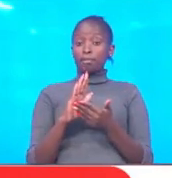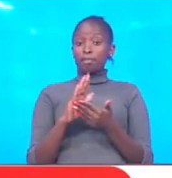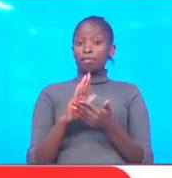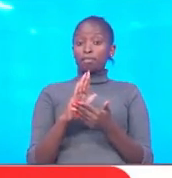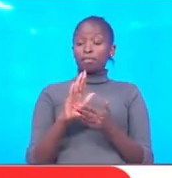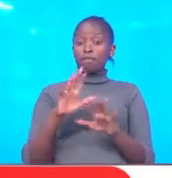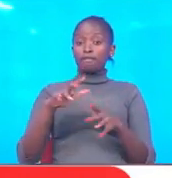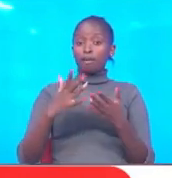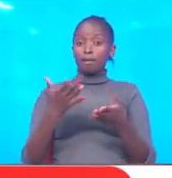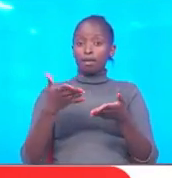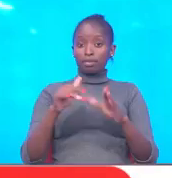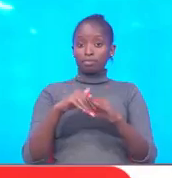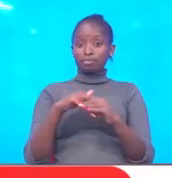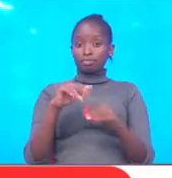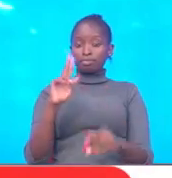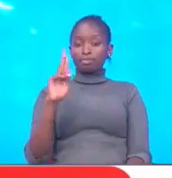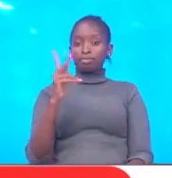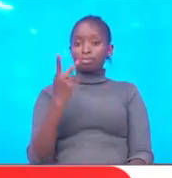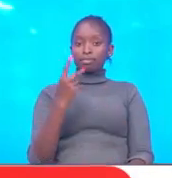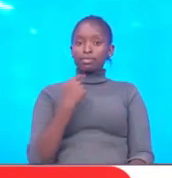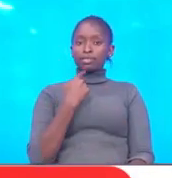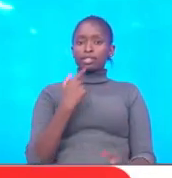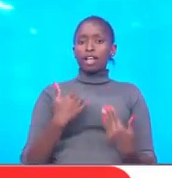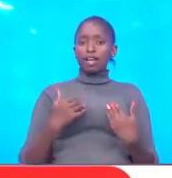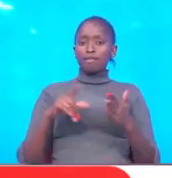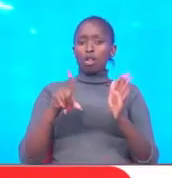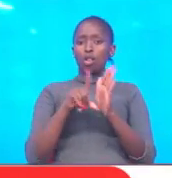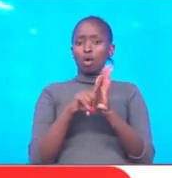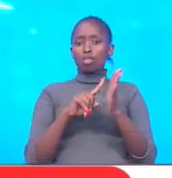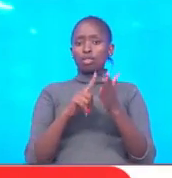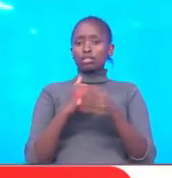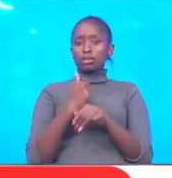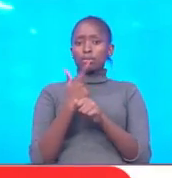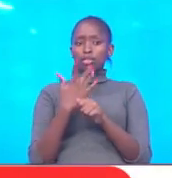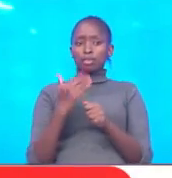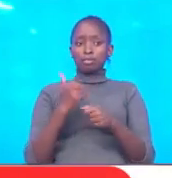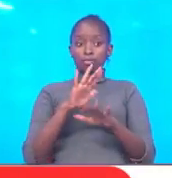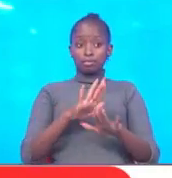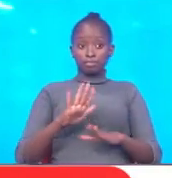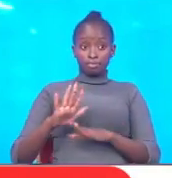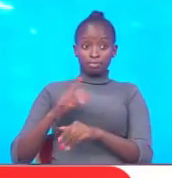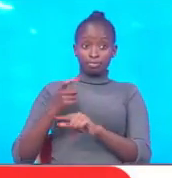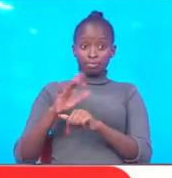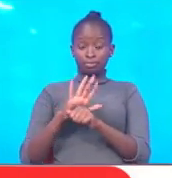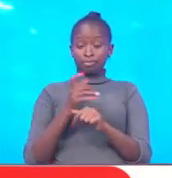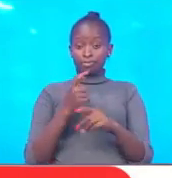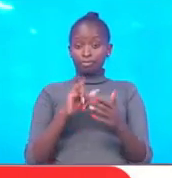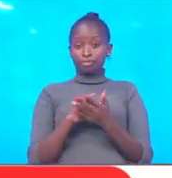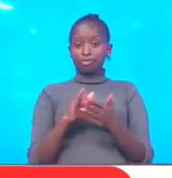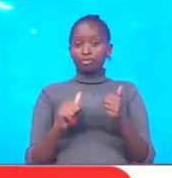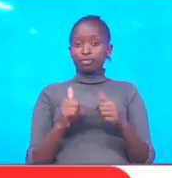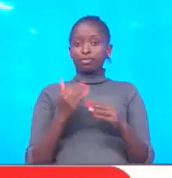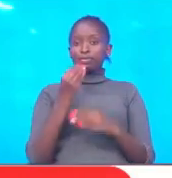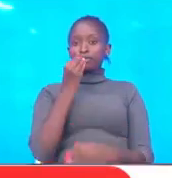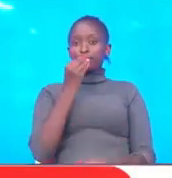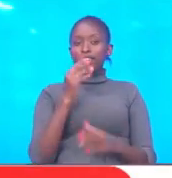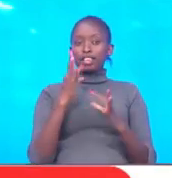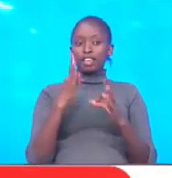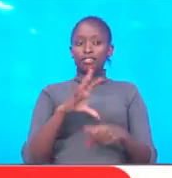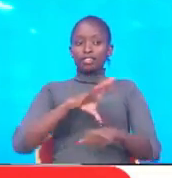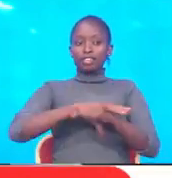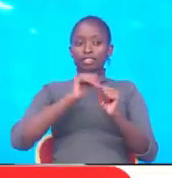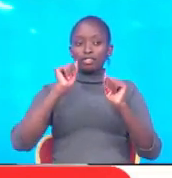hii inawakandamiza na huenda taifa likakumbwa na uhaba mkubwa wa chakula iwapo